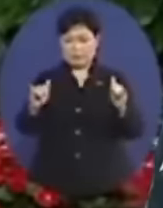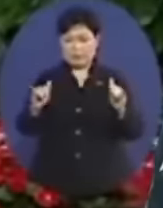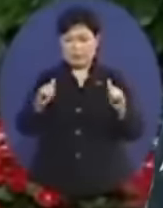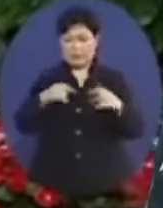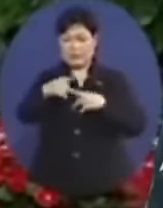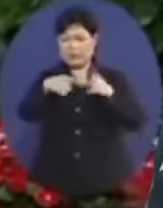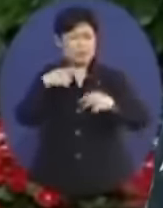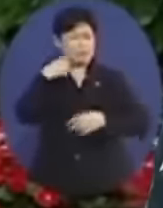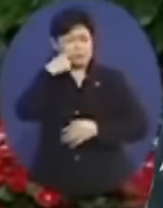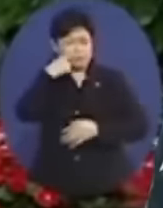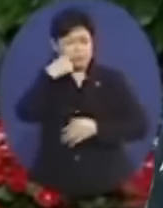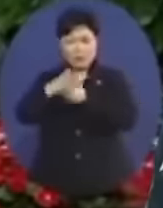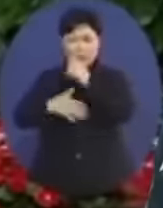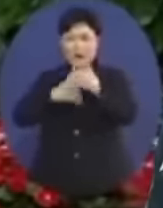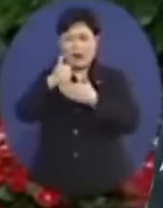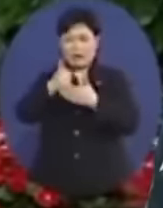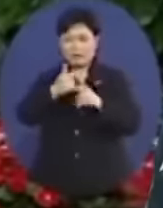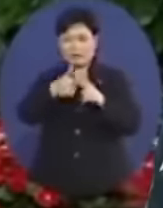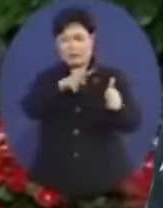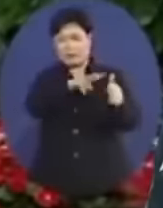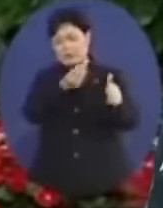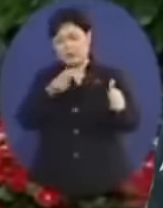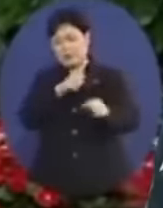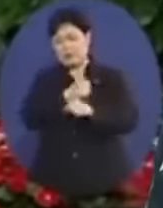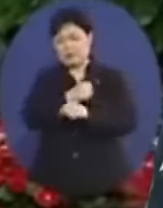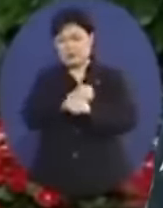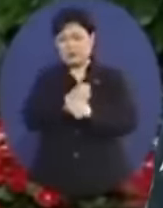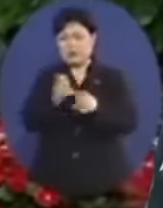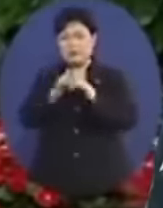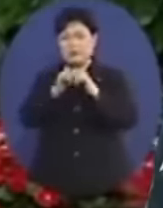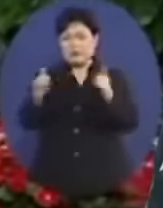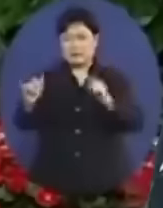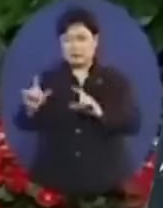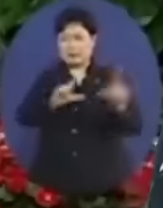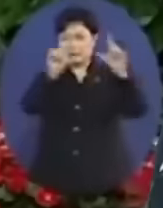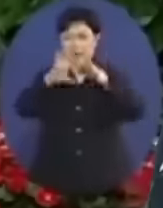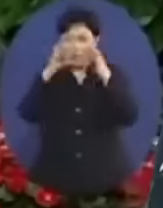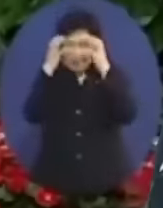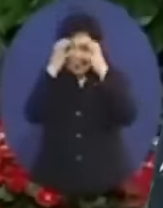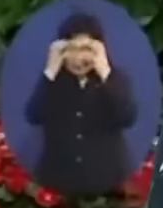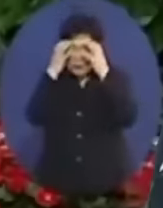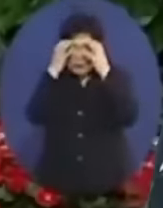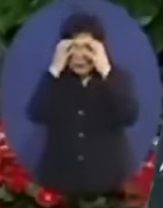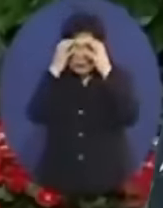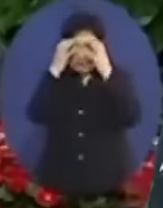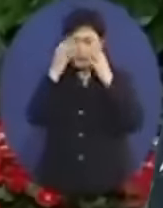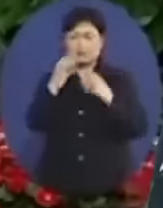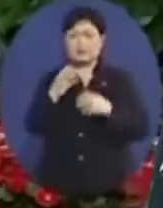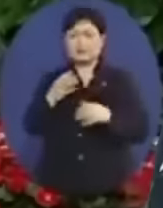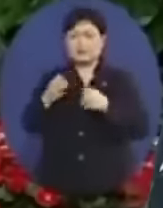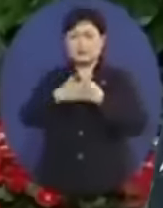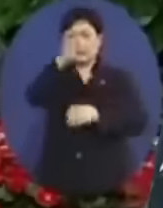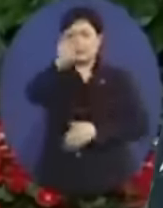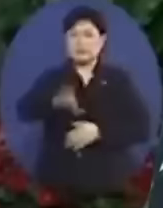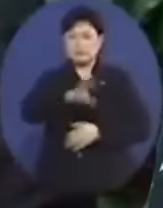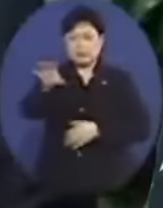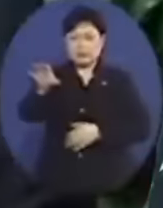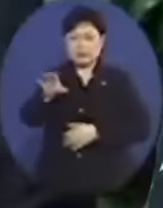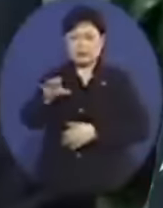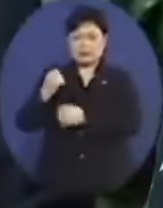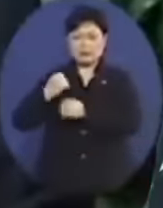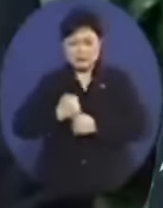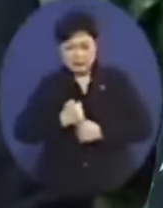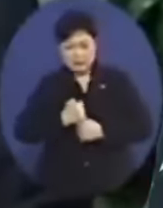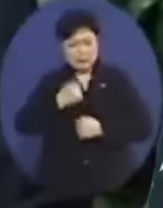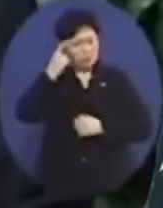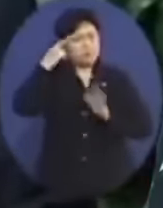했습니다 하나님이 그를 미워하여 정별 사람의 삶의 고난을 받고 십자가를지게 했다 부정적으로만